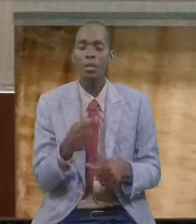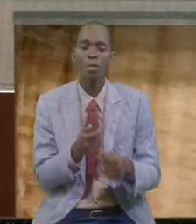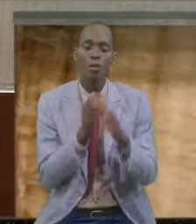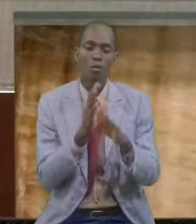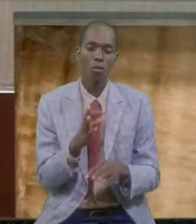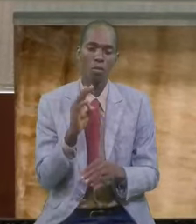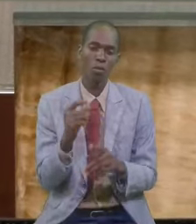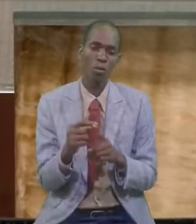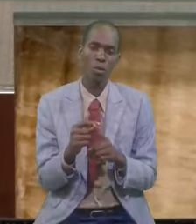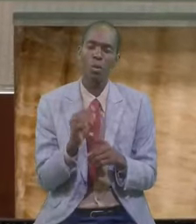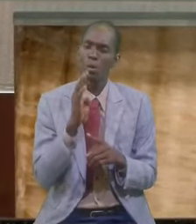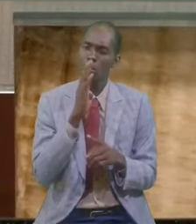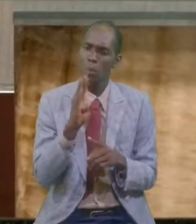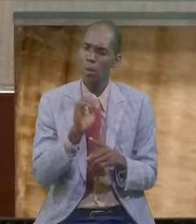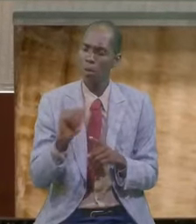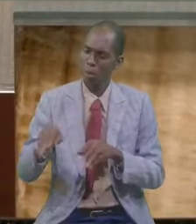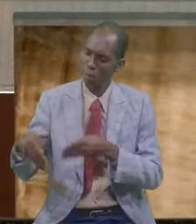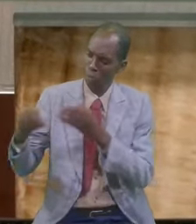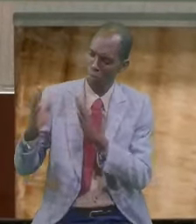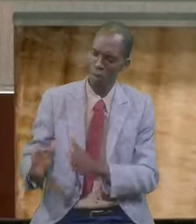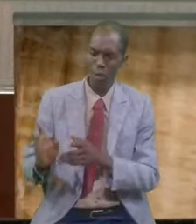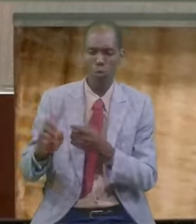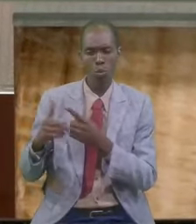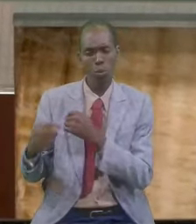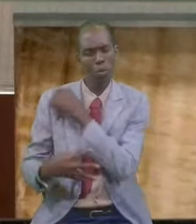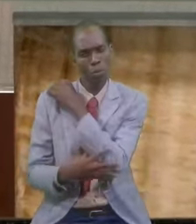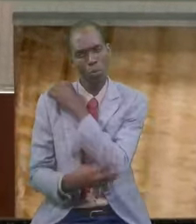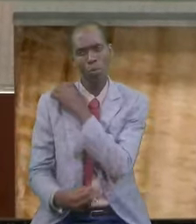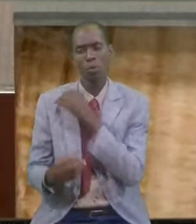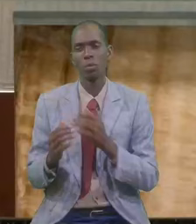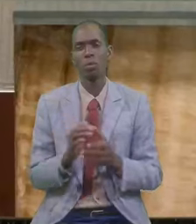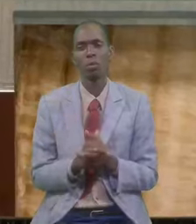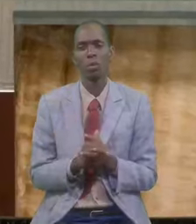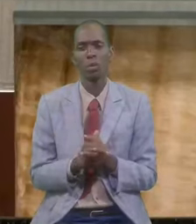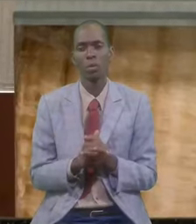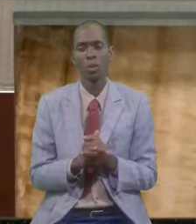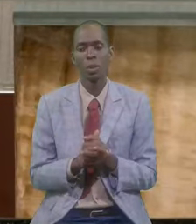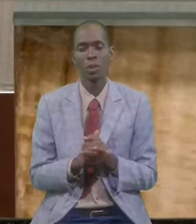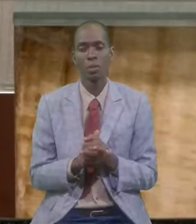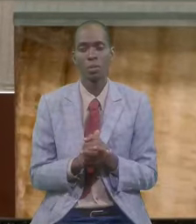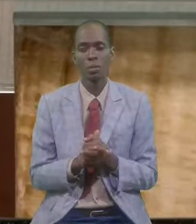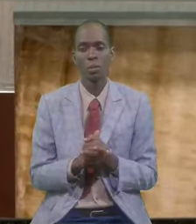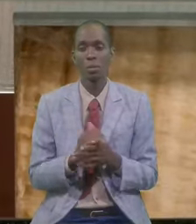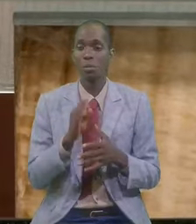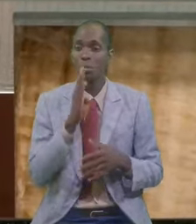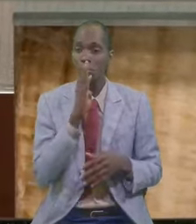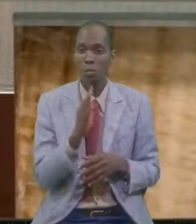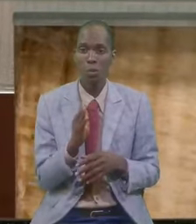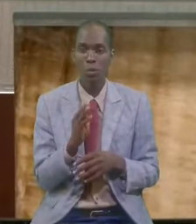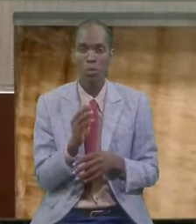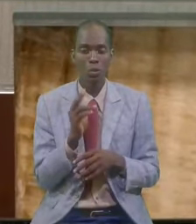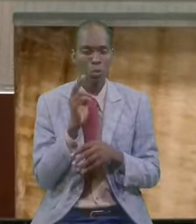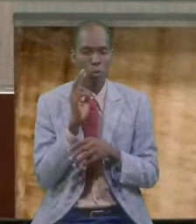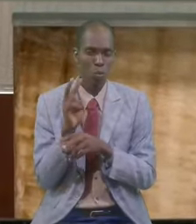Mettez en pratique la parole. Pourvoyez, soyez un pourvoyeur pour le pauvre. Un